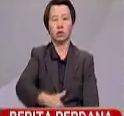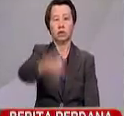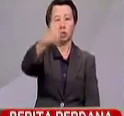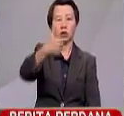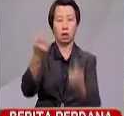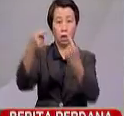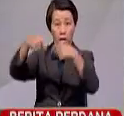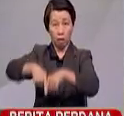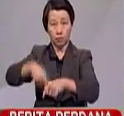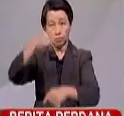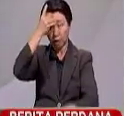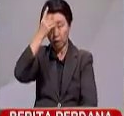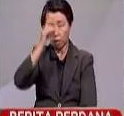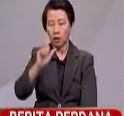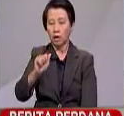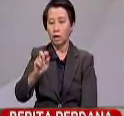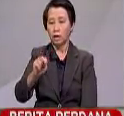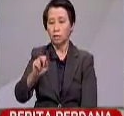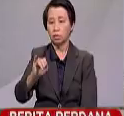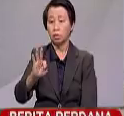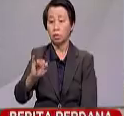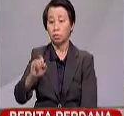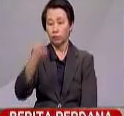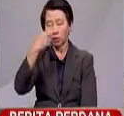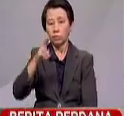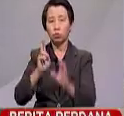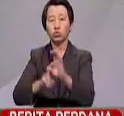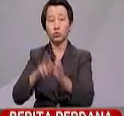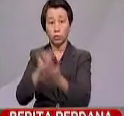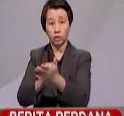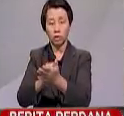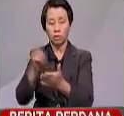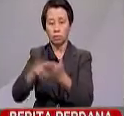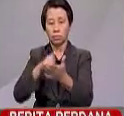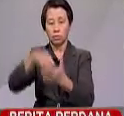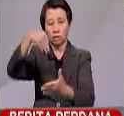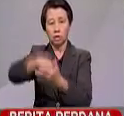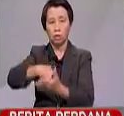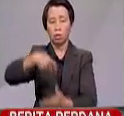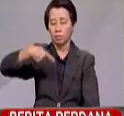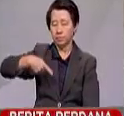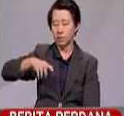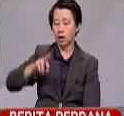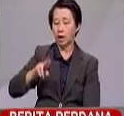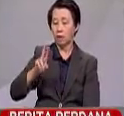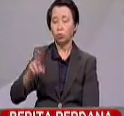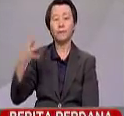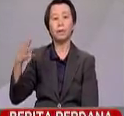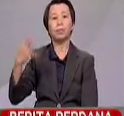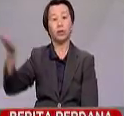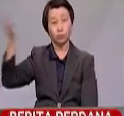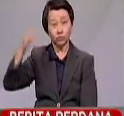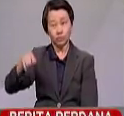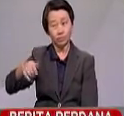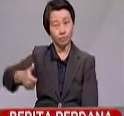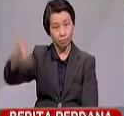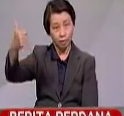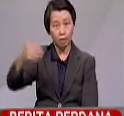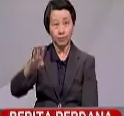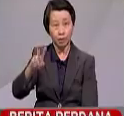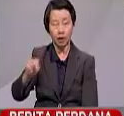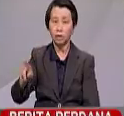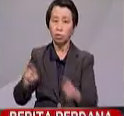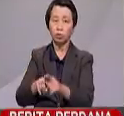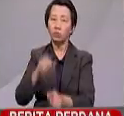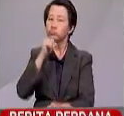UMNO, Datuk Sri Anifah Aman, bagi kerusi berkenaan pada Pilihan Raya Umum ke-14 PRU-14 lalu